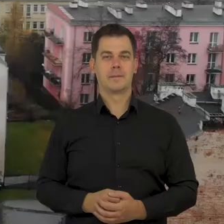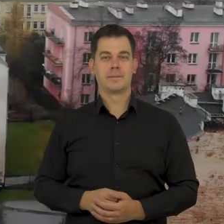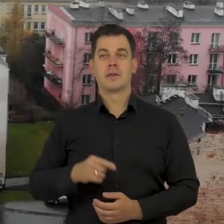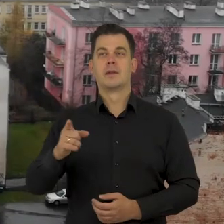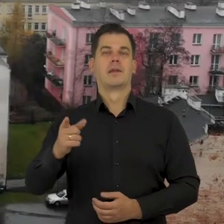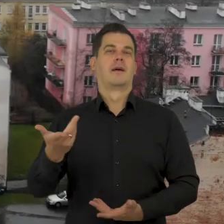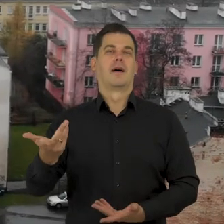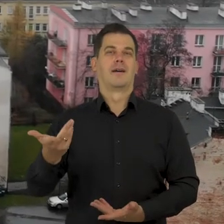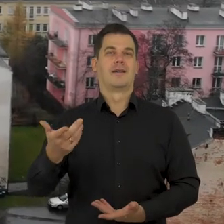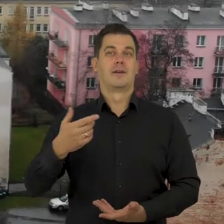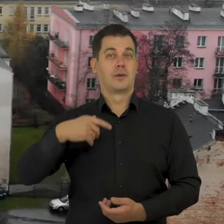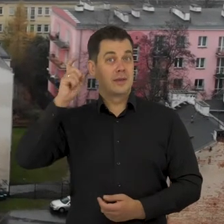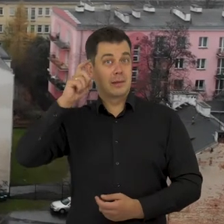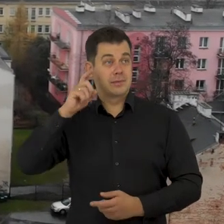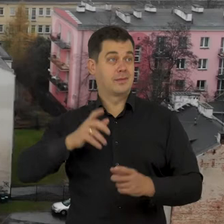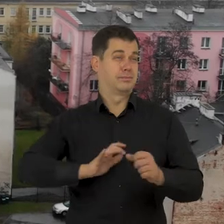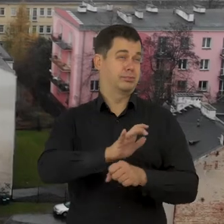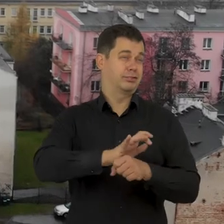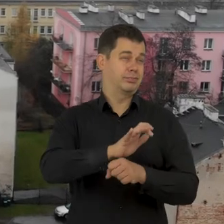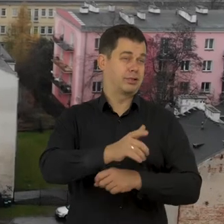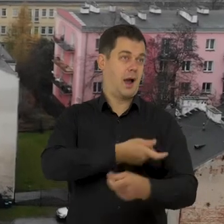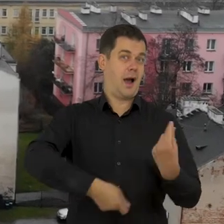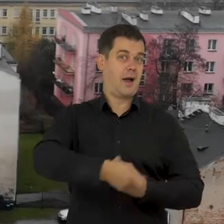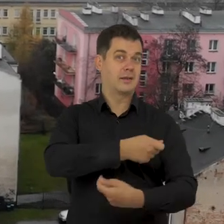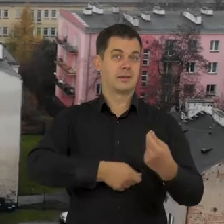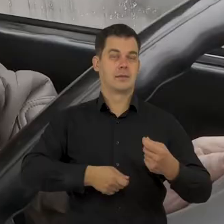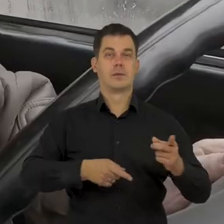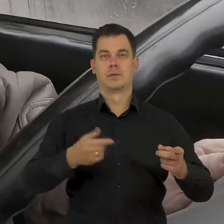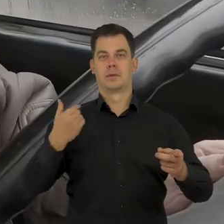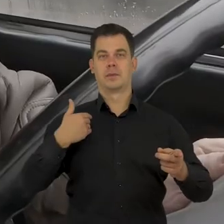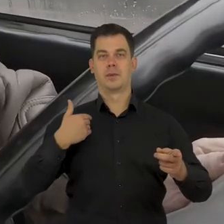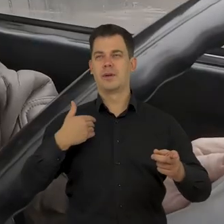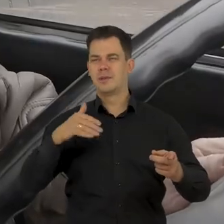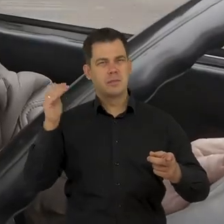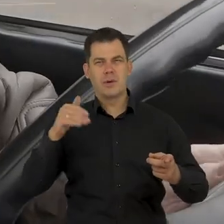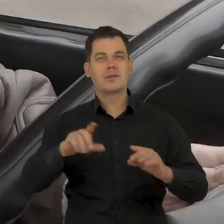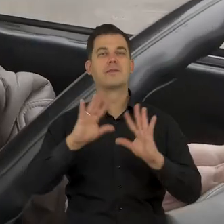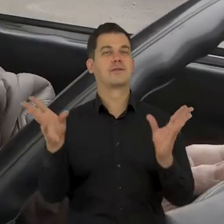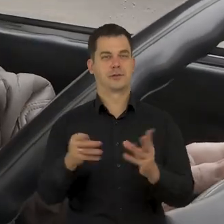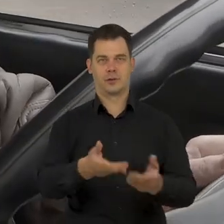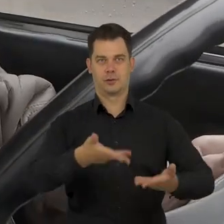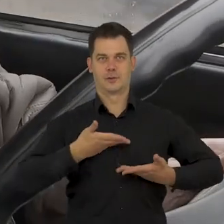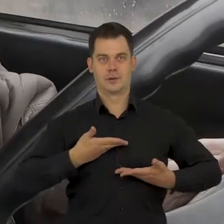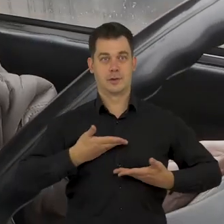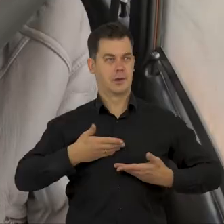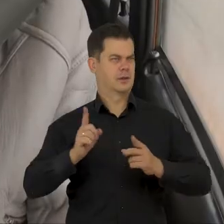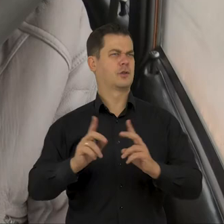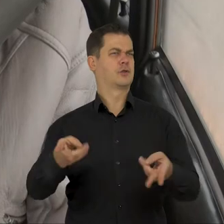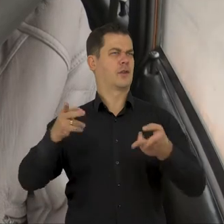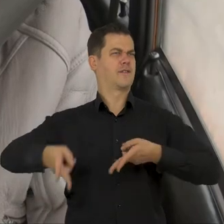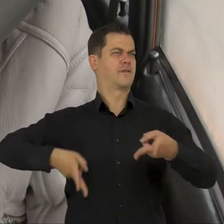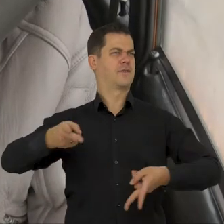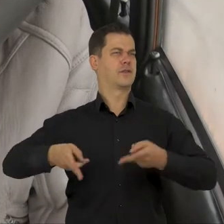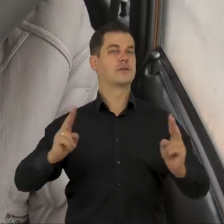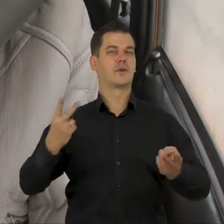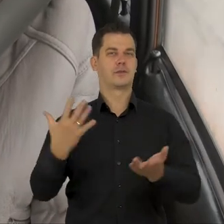Ruskich jechało z dżinsami. Oni nie mieli dżinsów. To mogłeś za to dostać wszystko. Ale my też nie mieliśmy, to skąd te